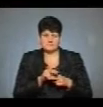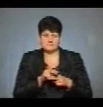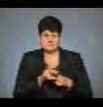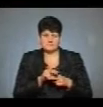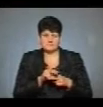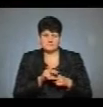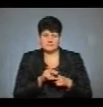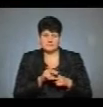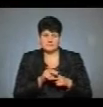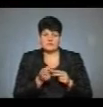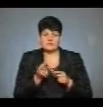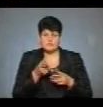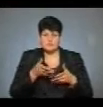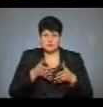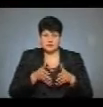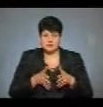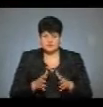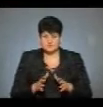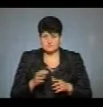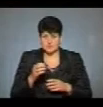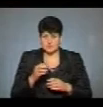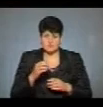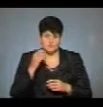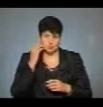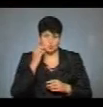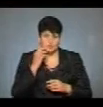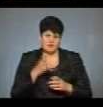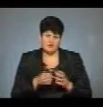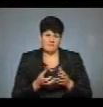самого актора в ролі Миколая. Тому ми вирішили взяти